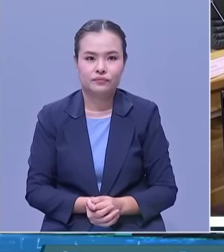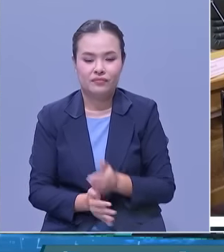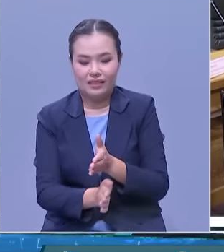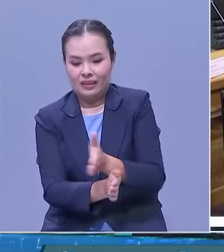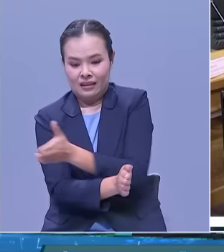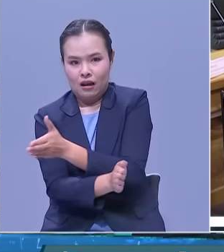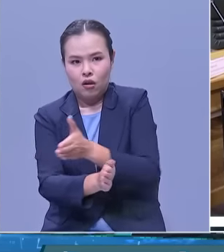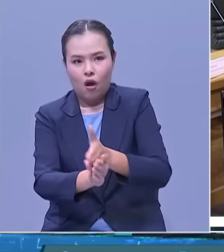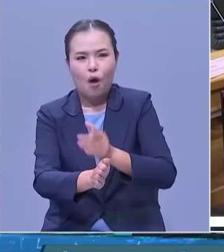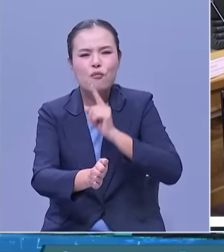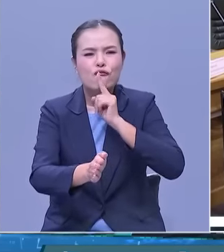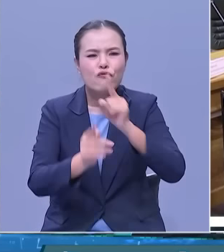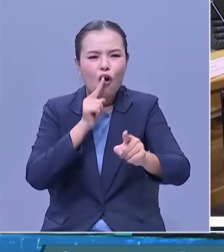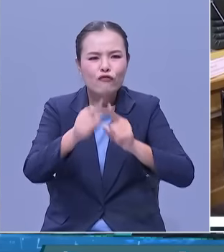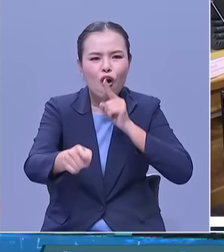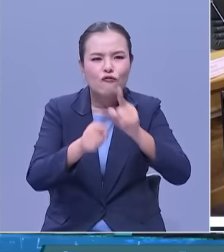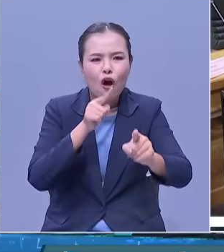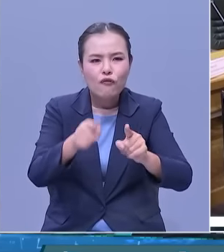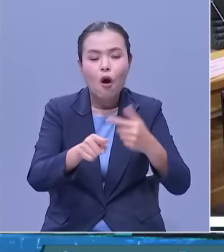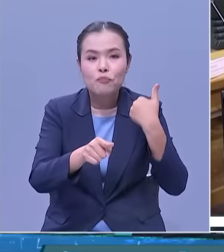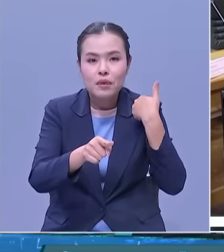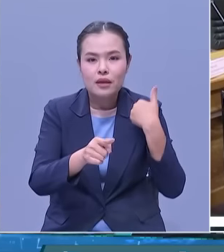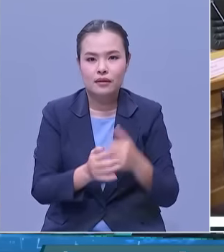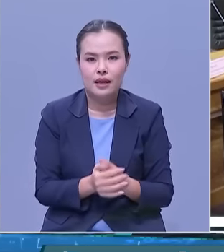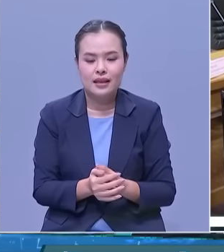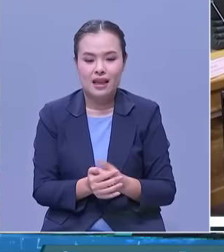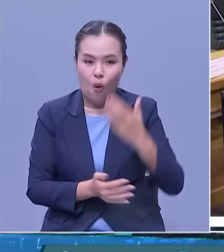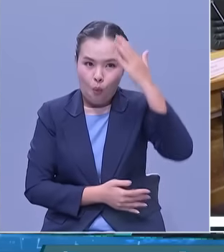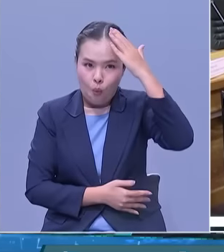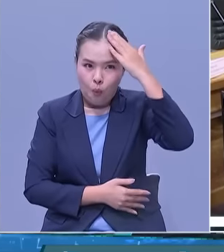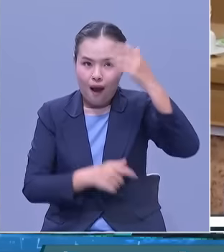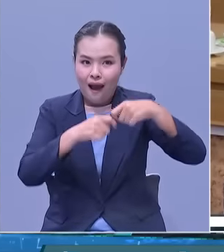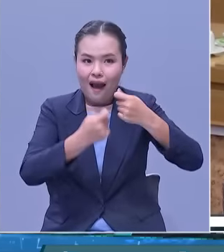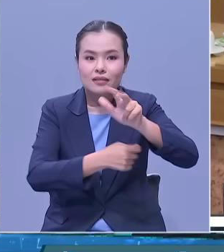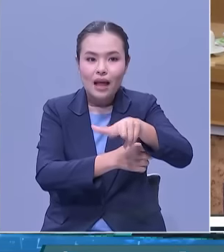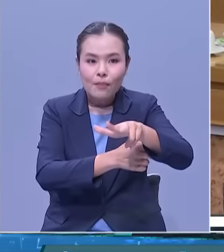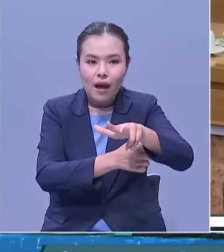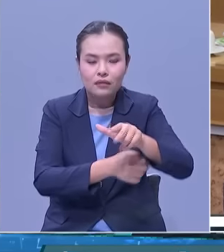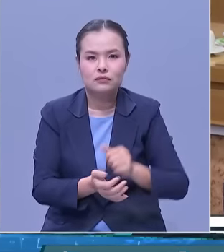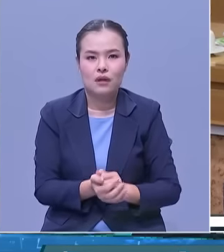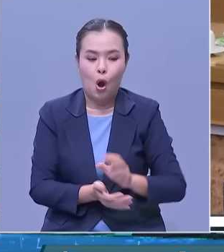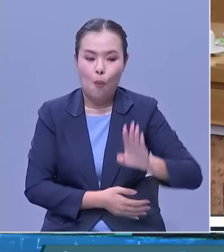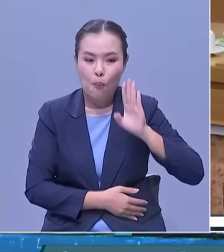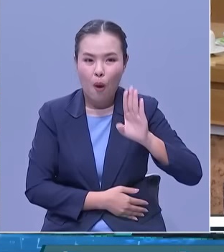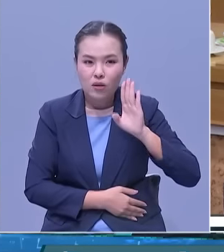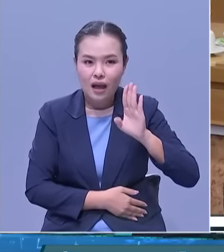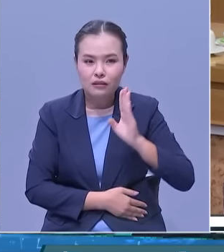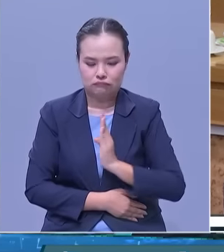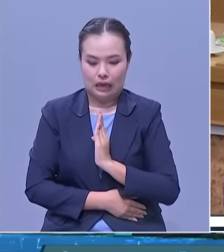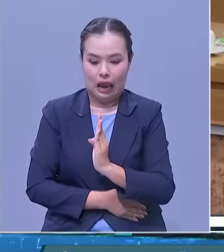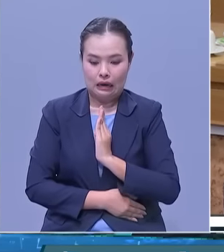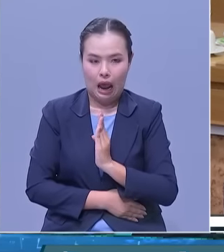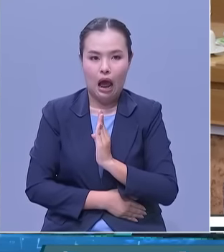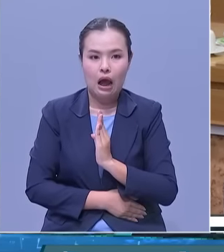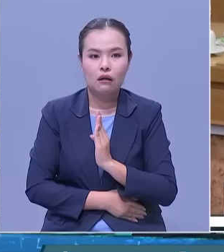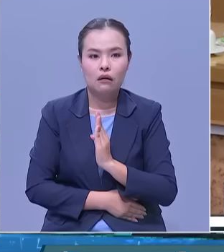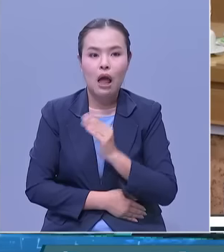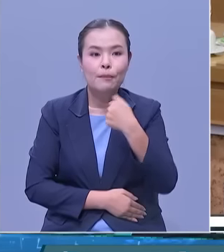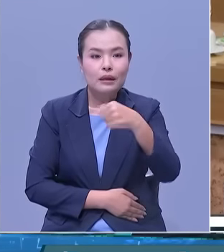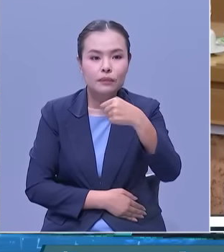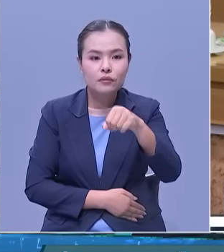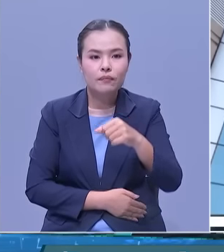าเนี่ยมันมีเรื่องร้องเรียนมาเยอะเรื่องที่พูดเนี่ยไอ้เรื่อง 3,000 เนี่ยโบรกเกอร์เนี่ยเป็น10บริษัทที่เอาไปเนี่ยเขาก็ไปคุย